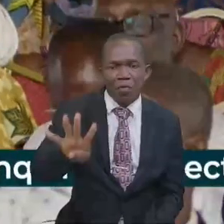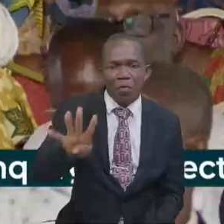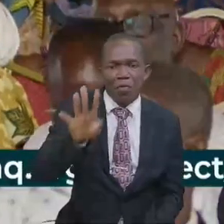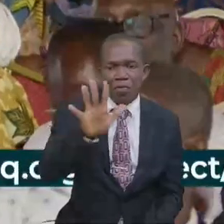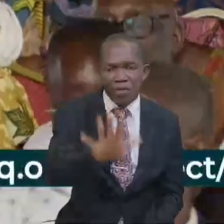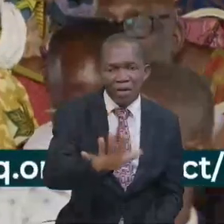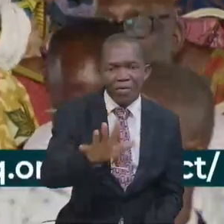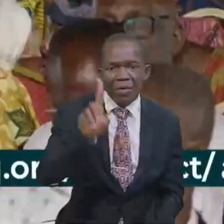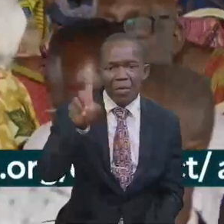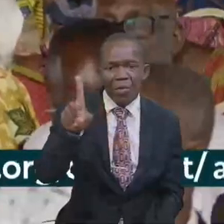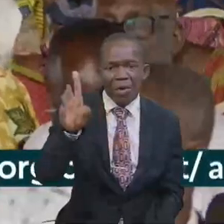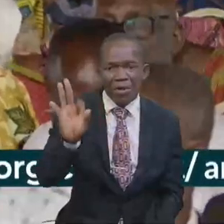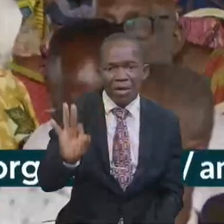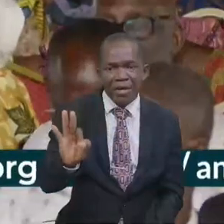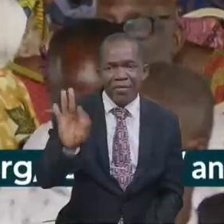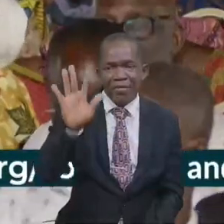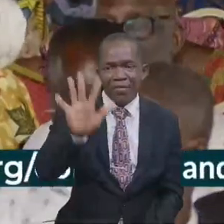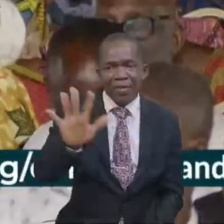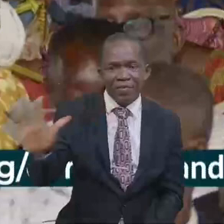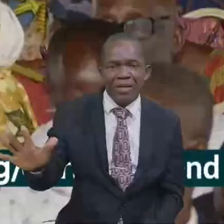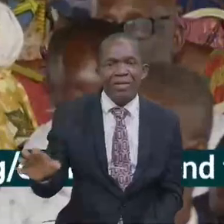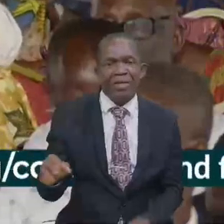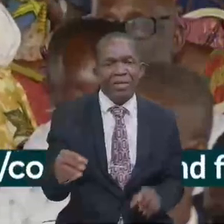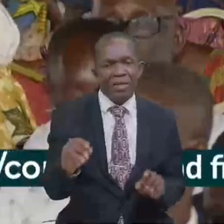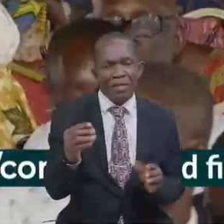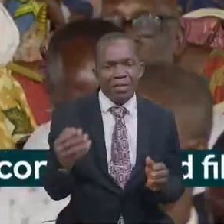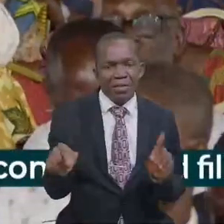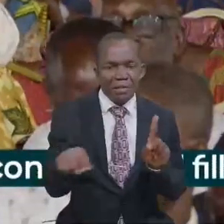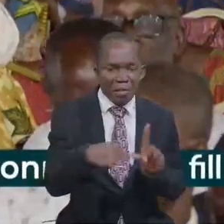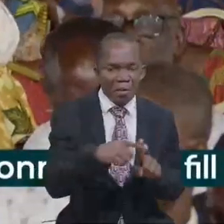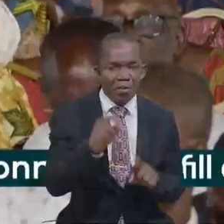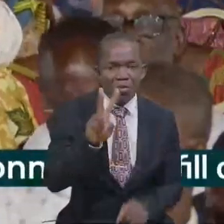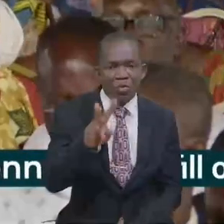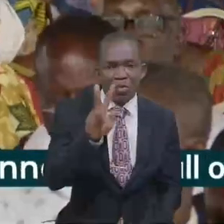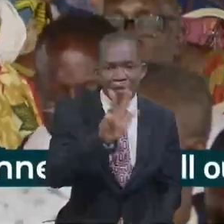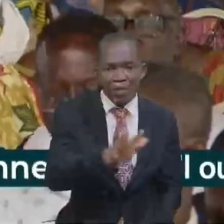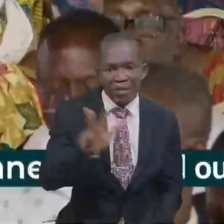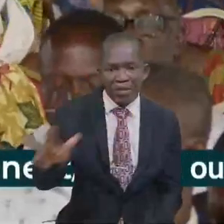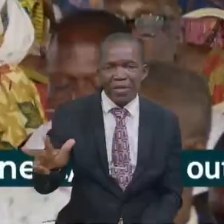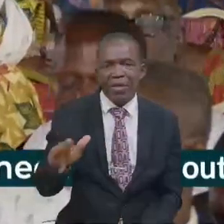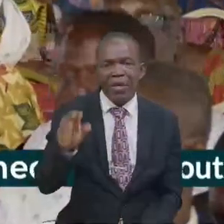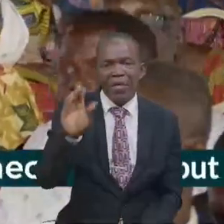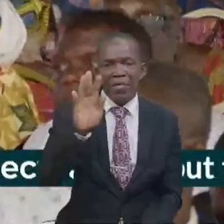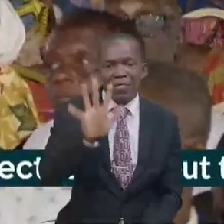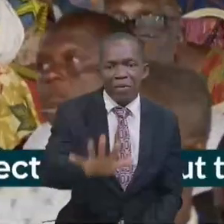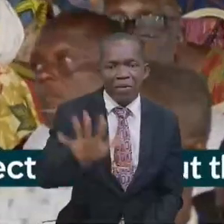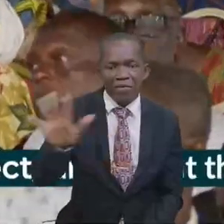à grandir dans le Seigneur, à maintenir votre foi en Christ.